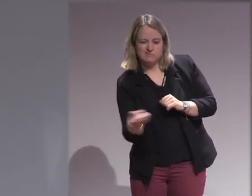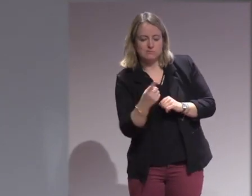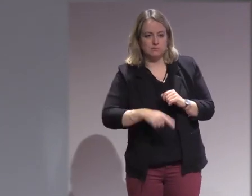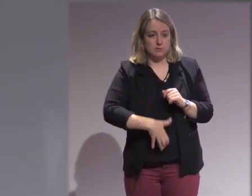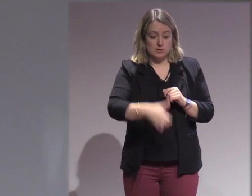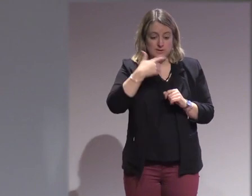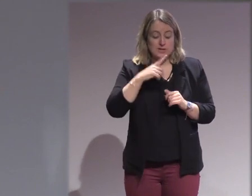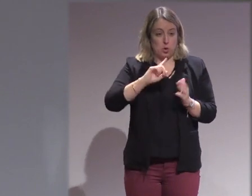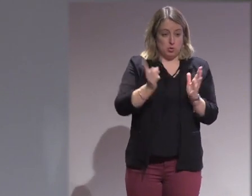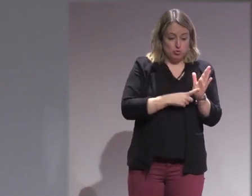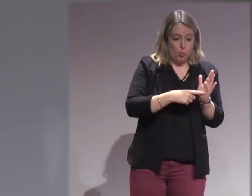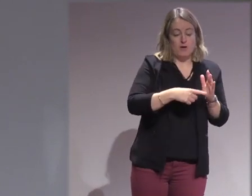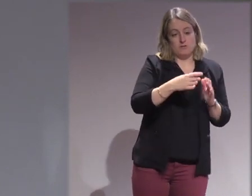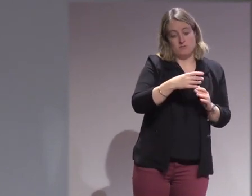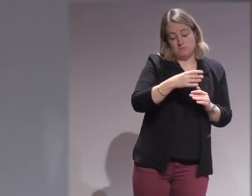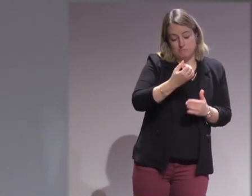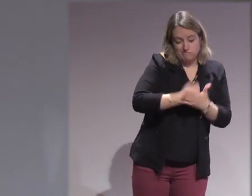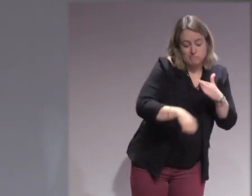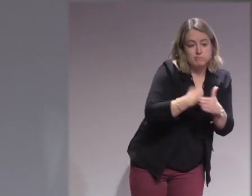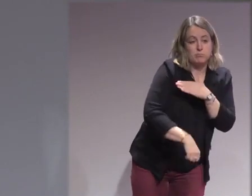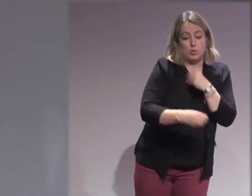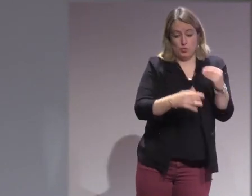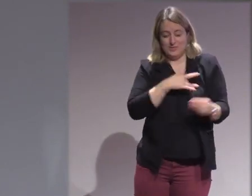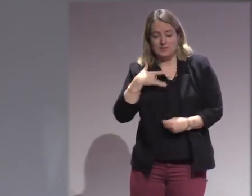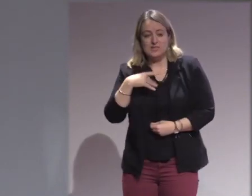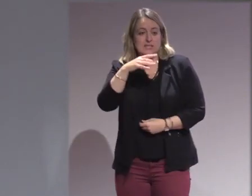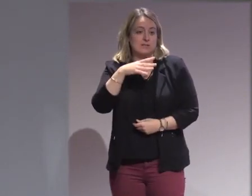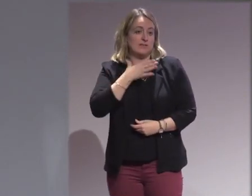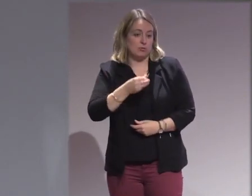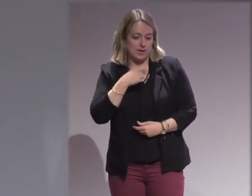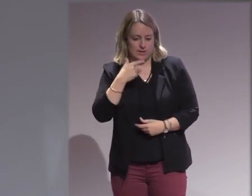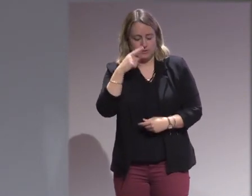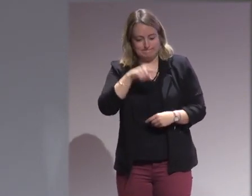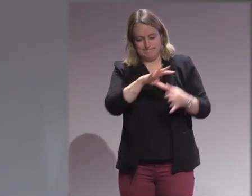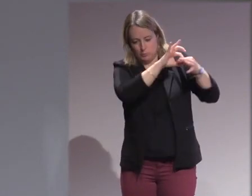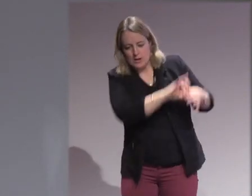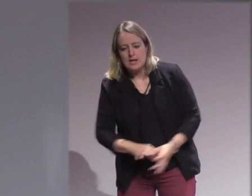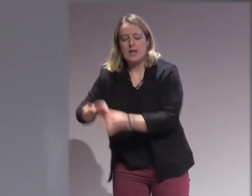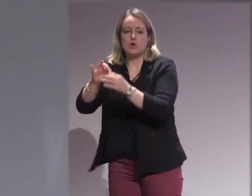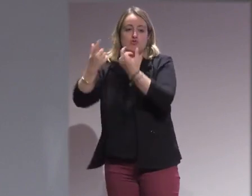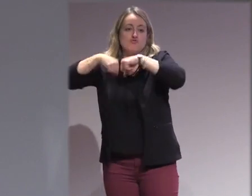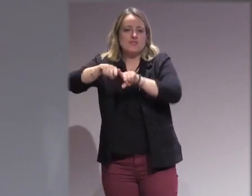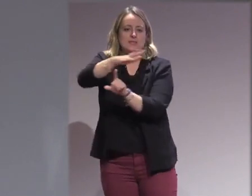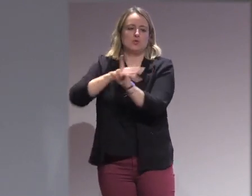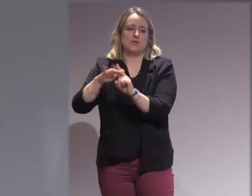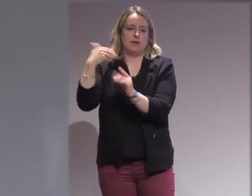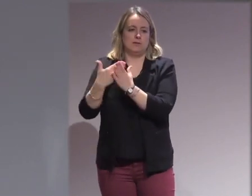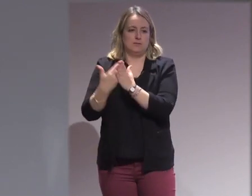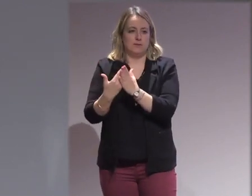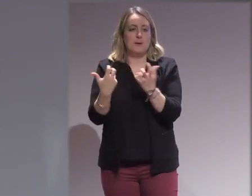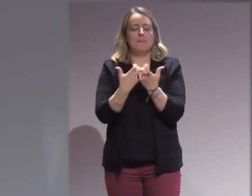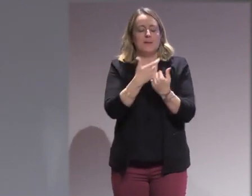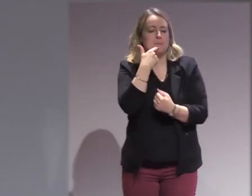sexuelle doivent être toujours pensés conjointement avec la justice sociale. Je vous donne un exemple. Quand on parle de l'accès à